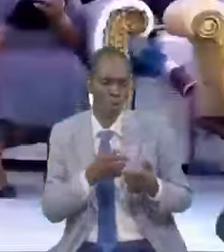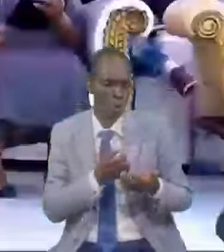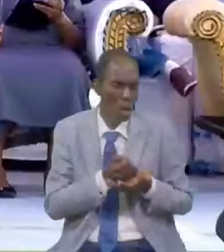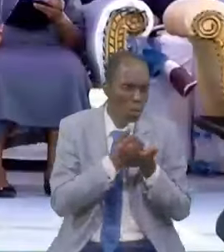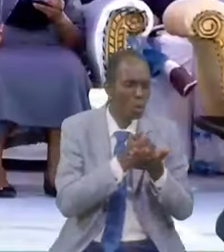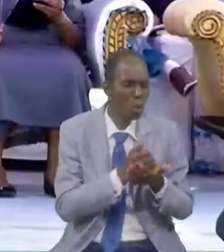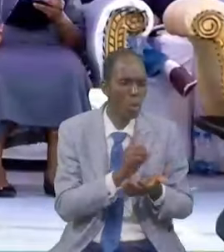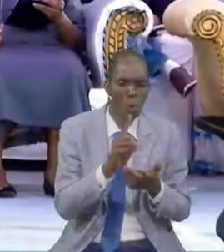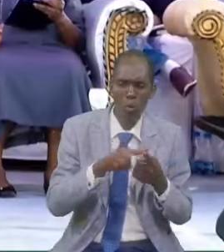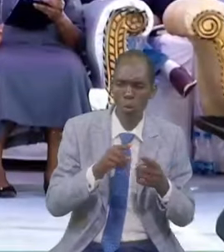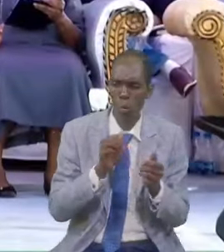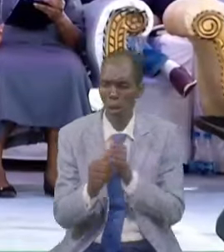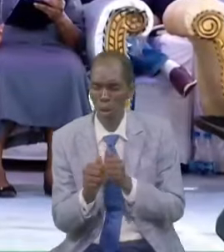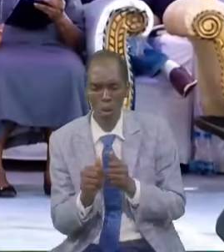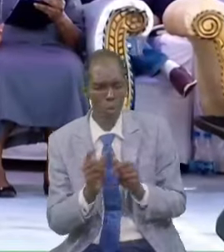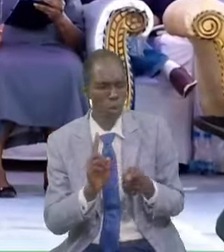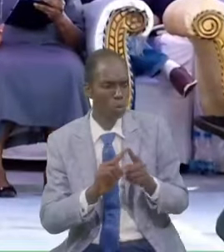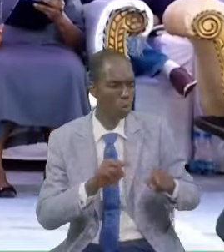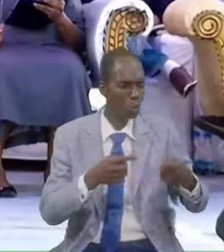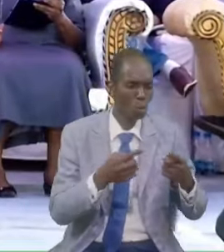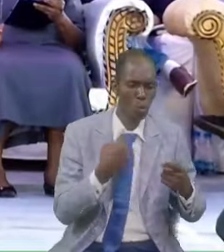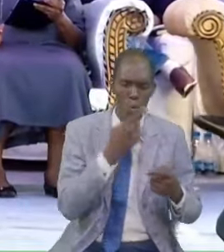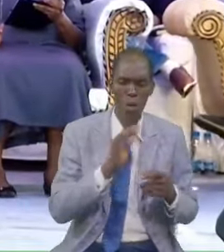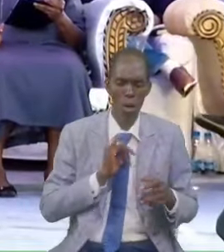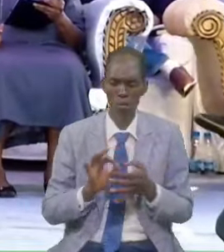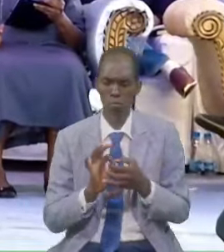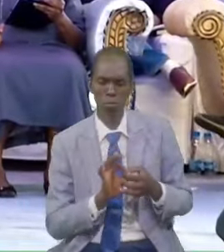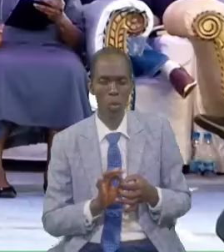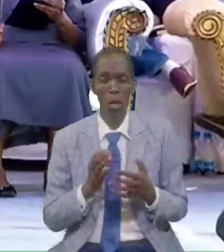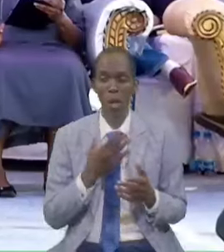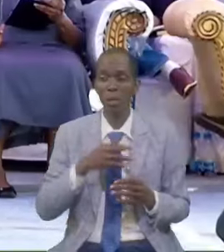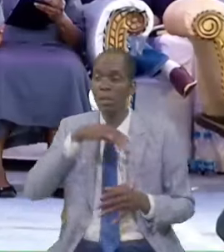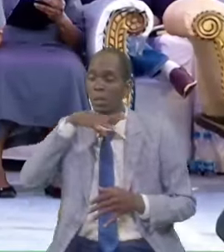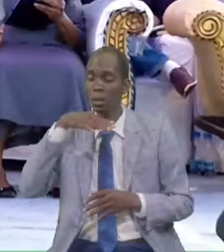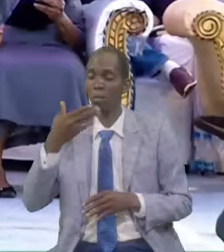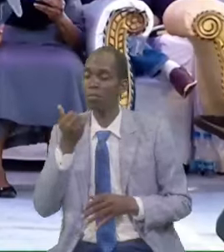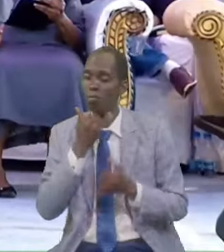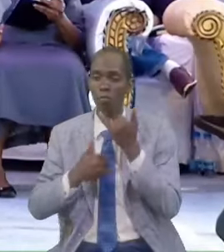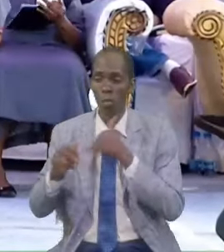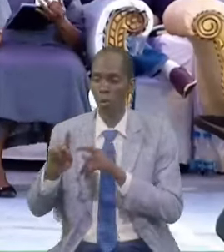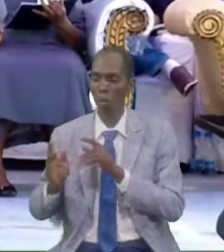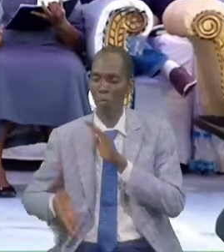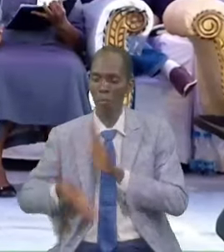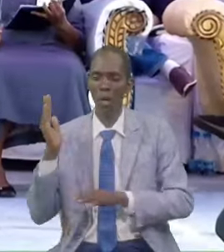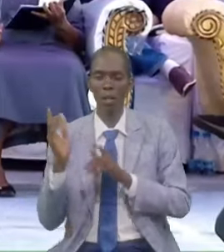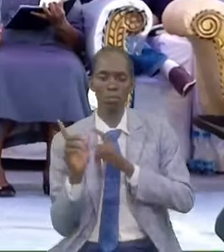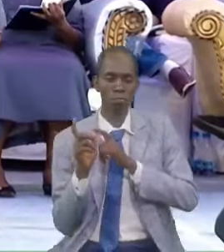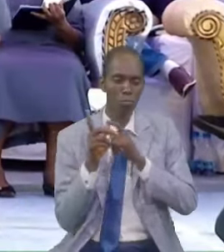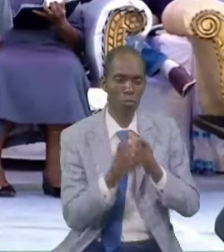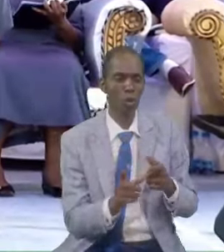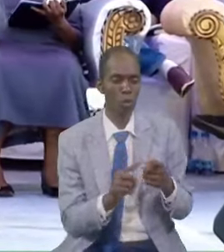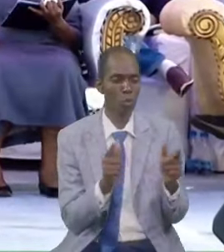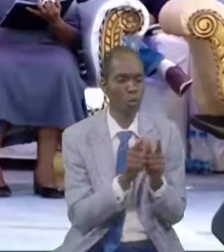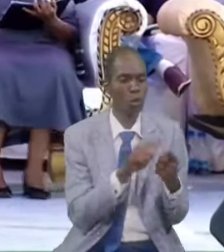feet? Who do I associate with? And the corruptors quickly come to you. And they suck you into the